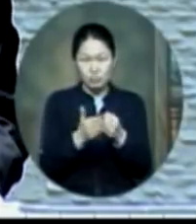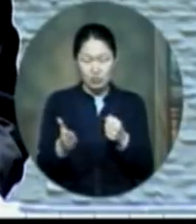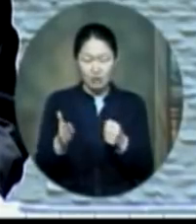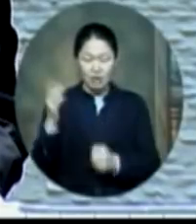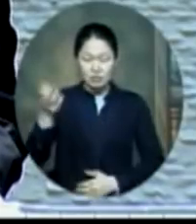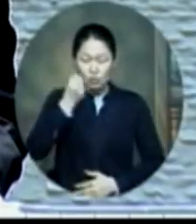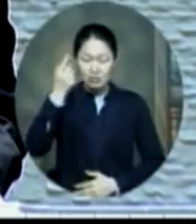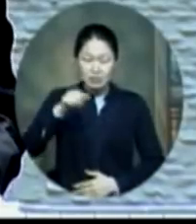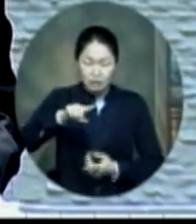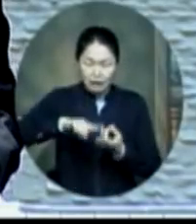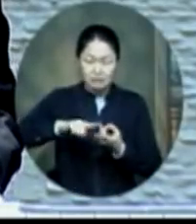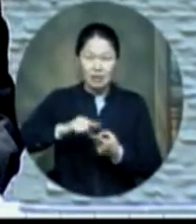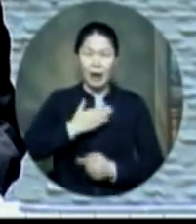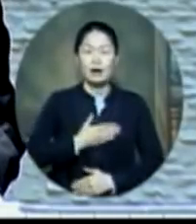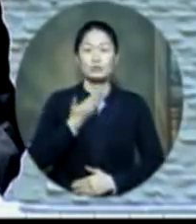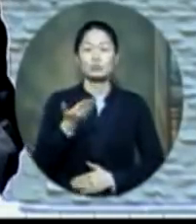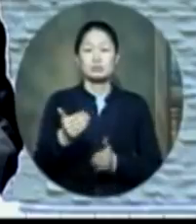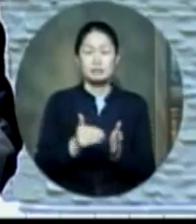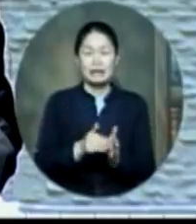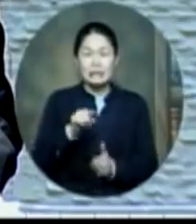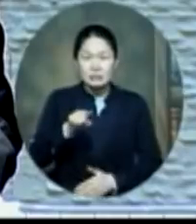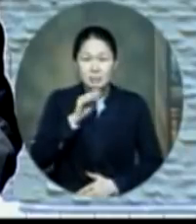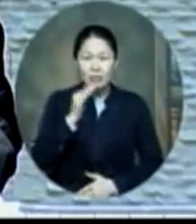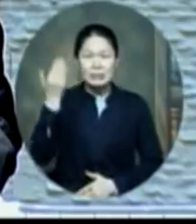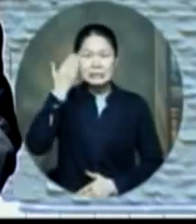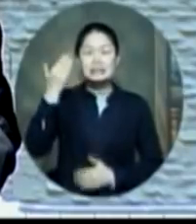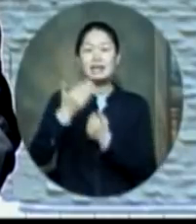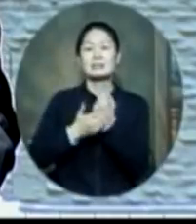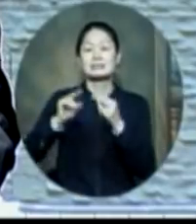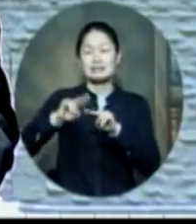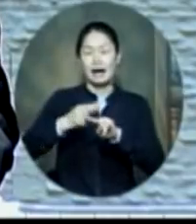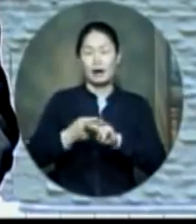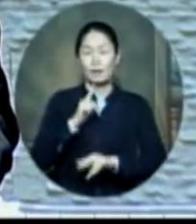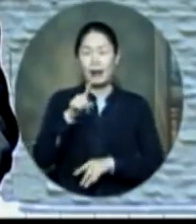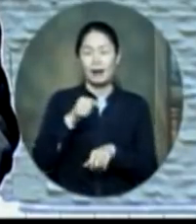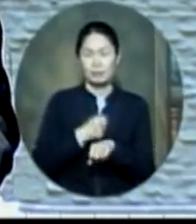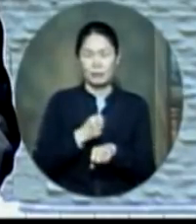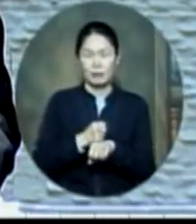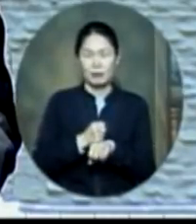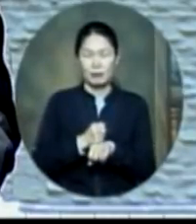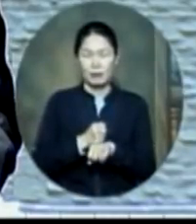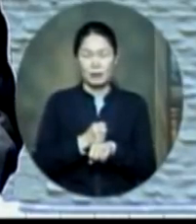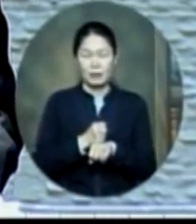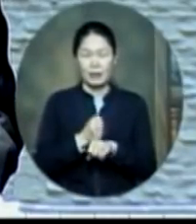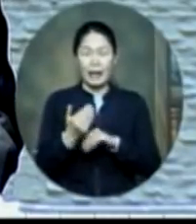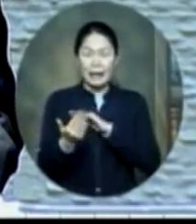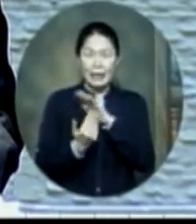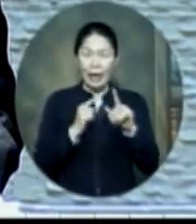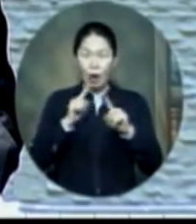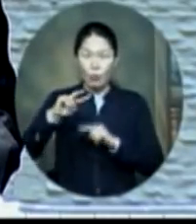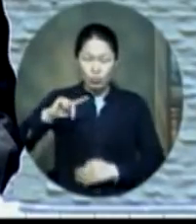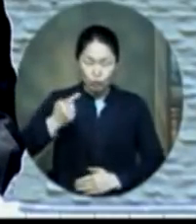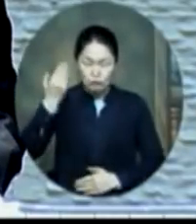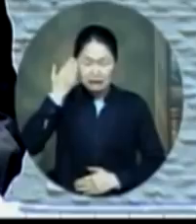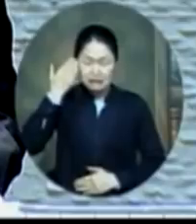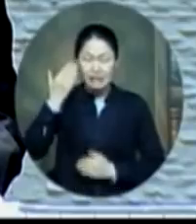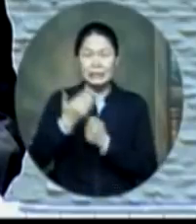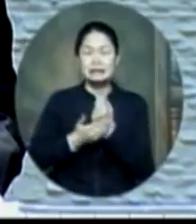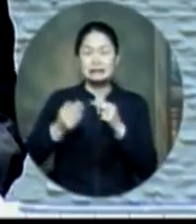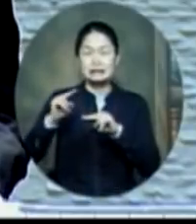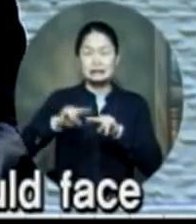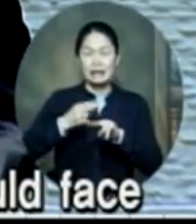알게 하셨어요. 이것을 지식의 은사라고 하는 겁니다. 예언도 지식의 은사에서 나오는